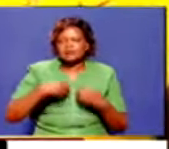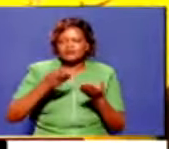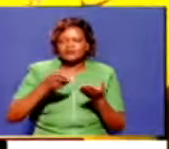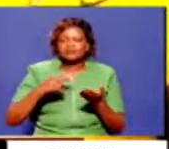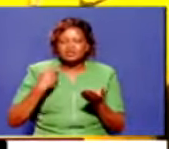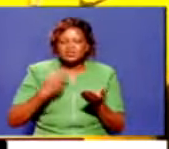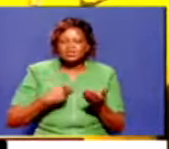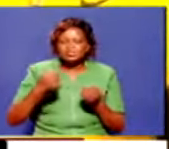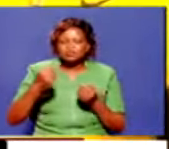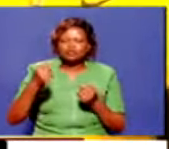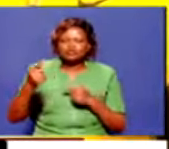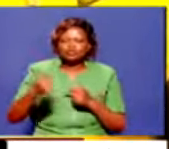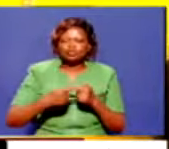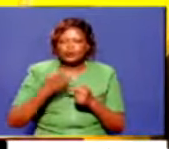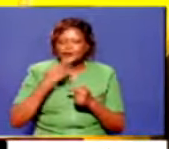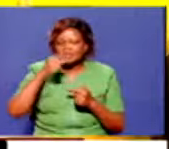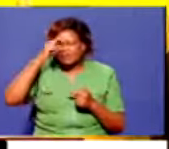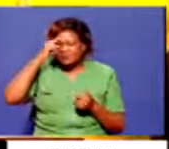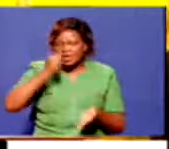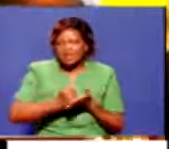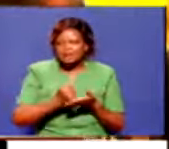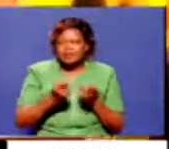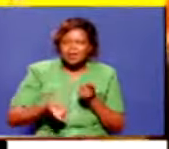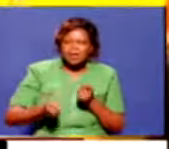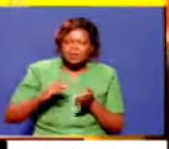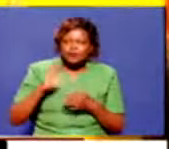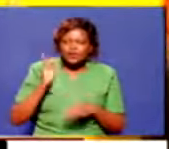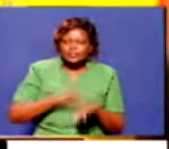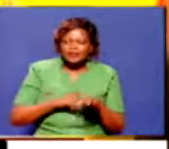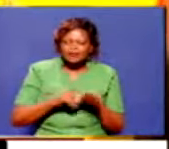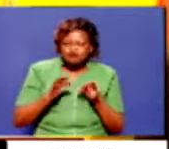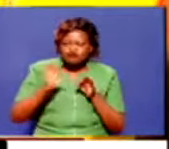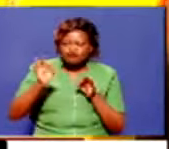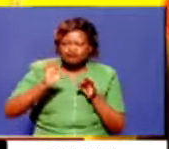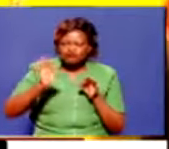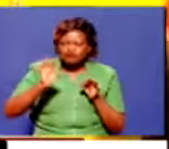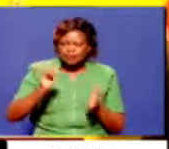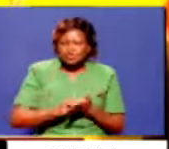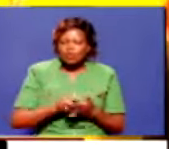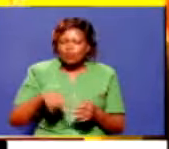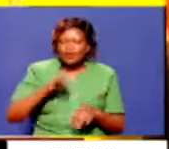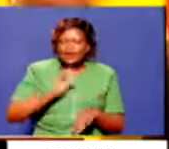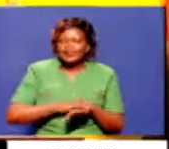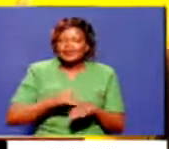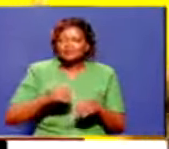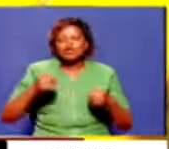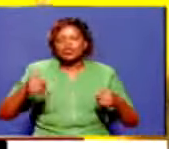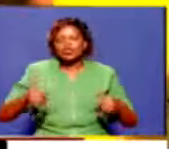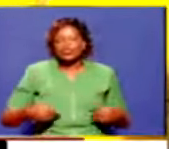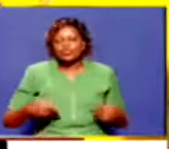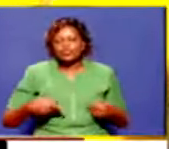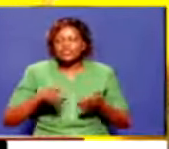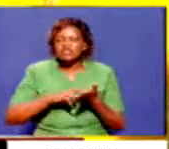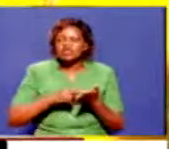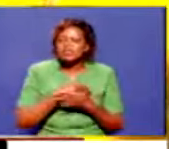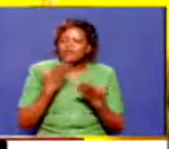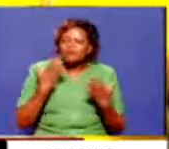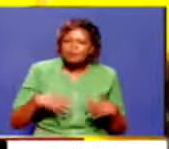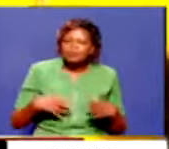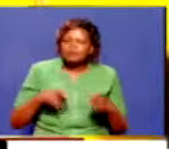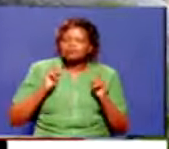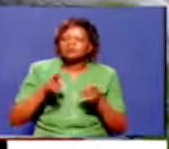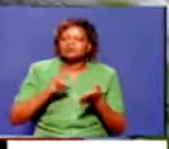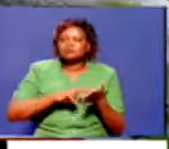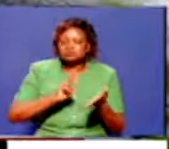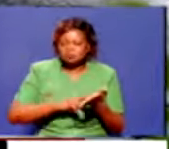So tunaomba serikali itusaidie muda kidogo, wasongeshe hiyo muda ili tupate vijana wajiandikishe na kila mtu yule ambaye hajijiandikisha kama